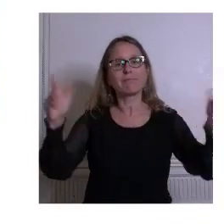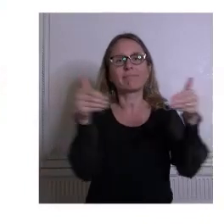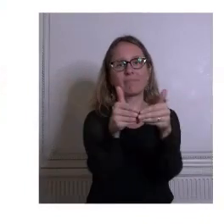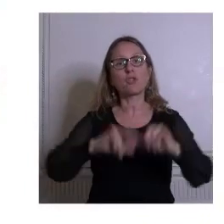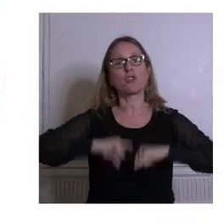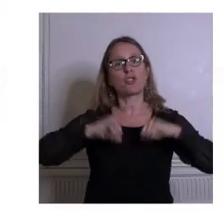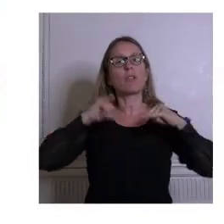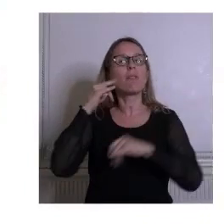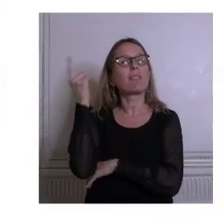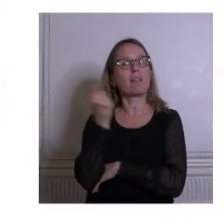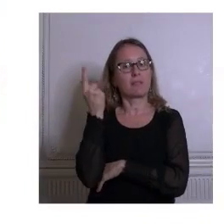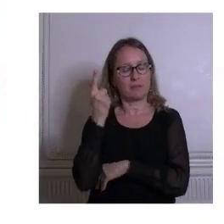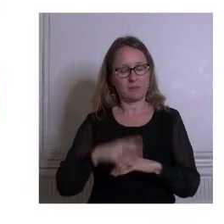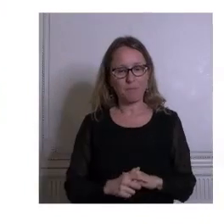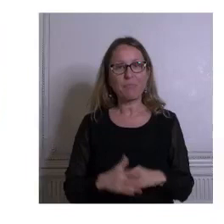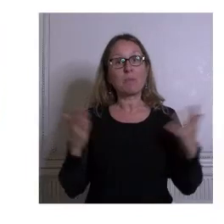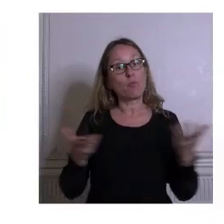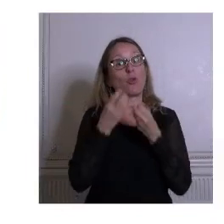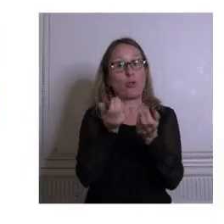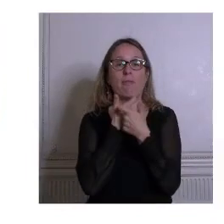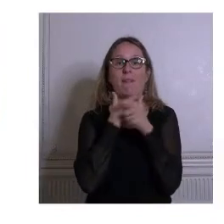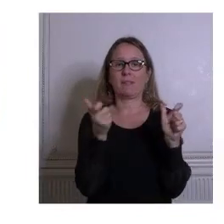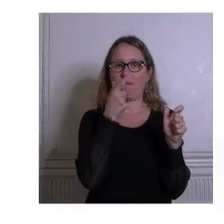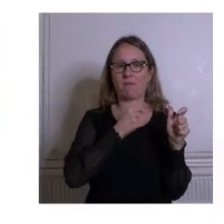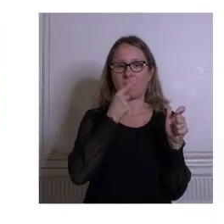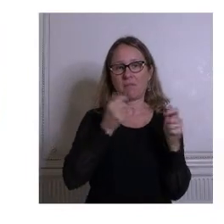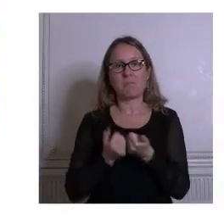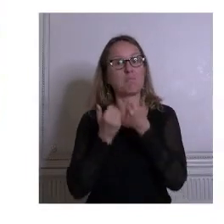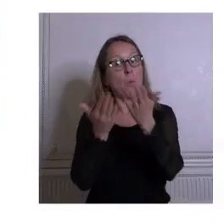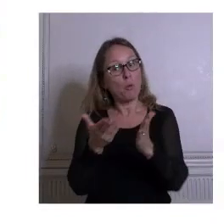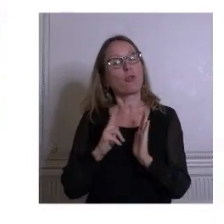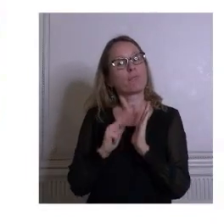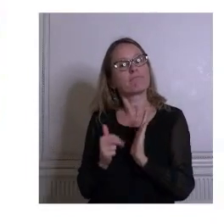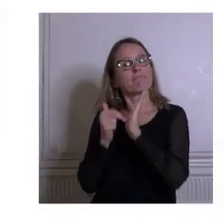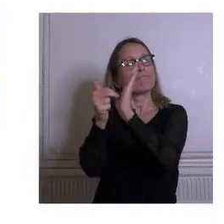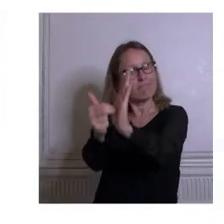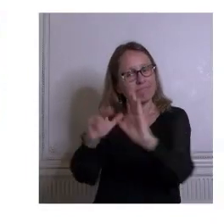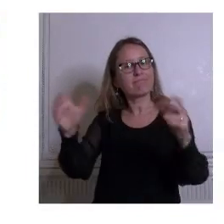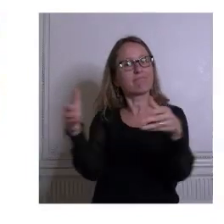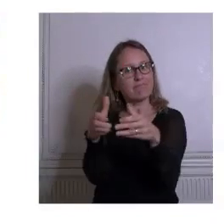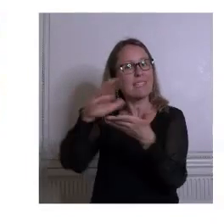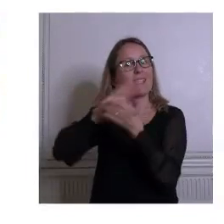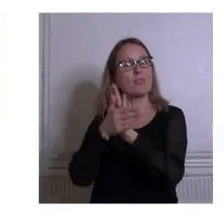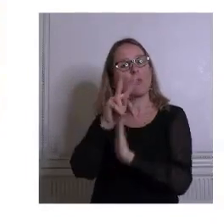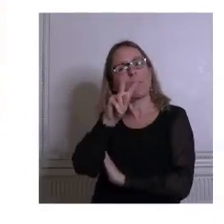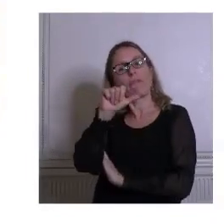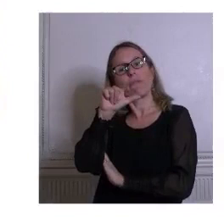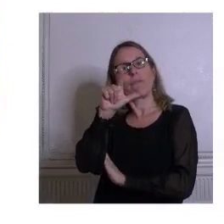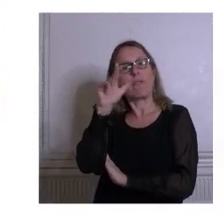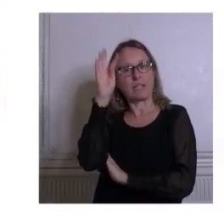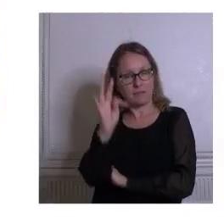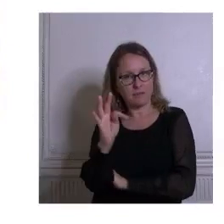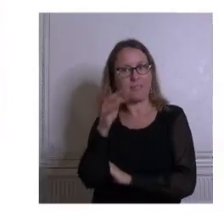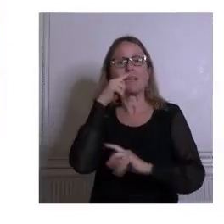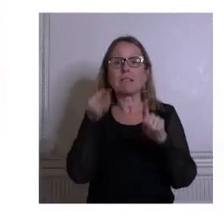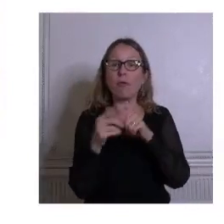monsieur. Et vous ne connaissez pas son nom? Ah si, je le connais, mais on ne donne pas le... Si, ah, oui, je l'ai même recruté, ma chère Isabelle. Mais... Et je suis fatiguée,